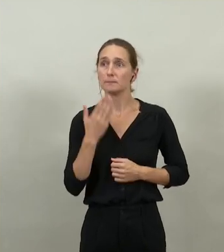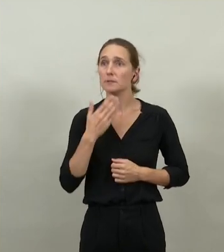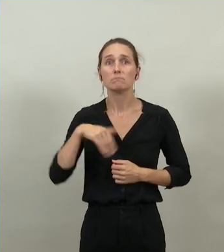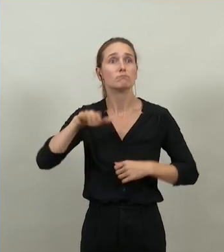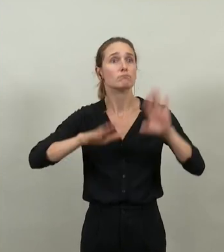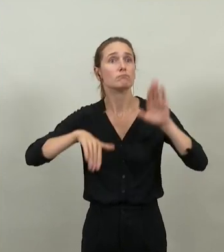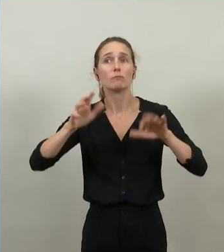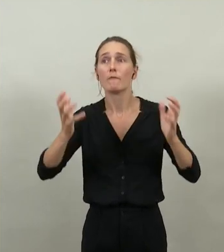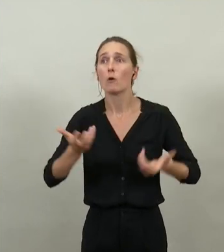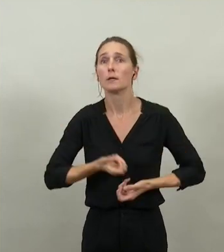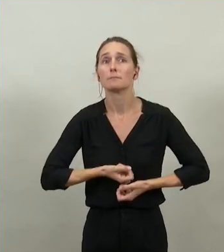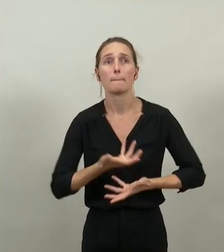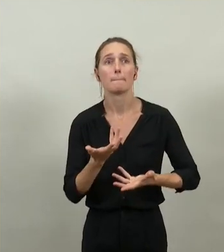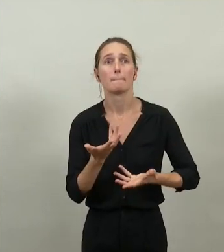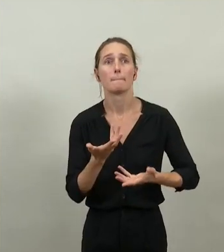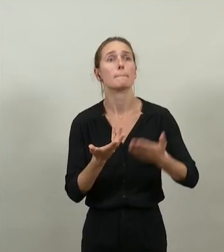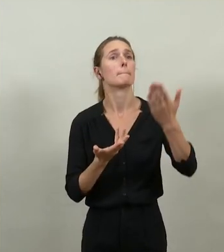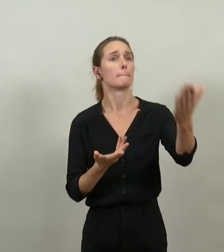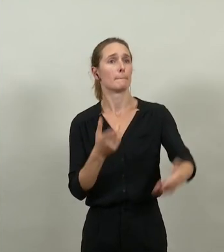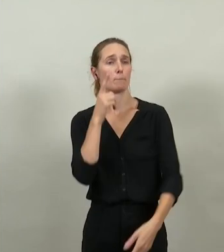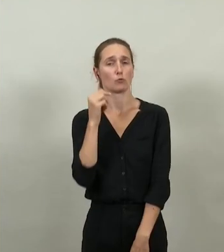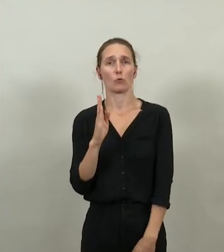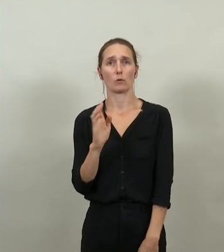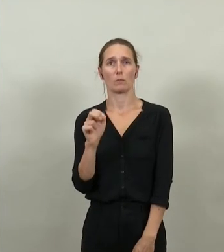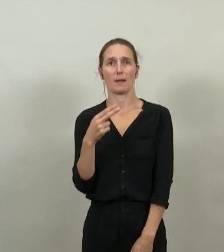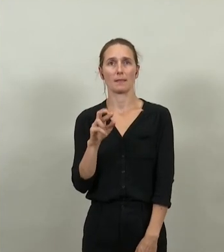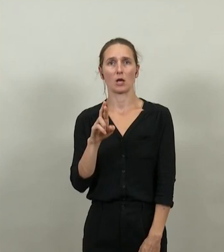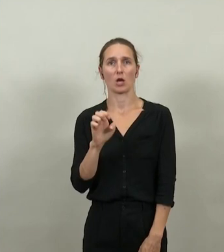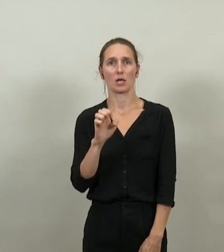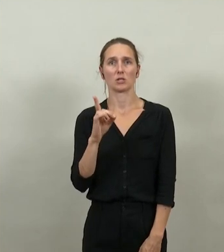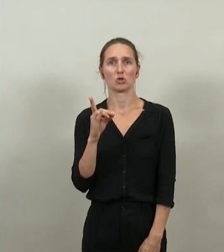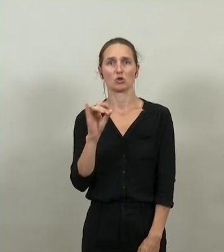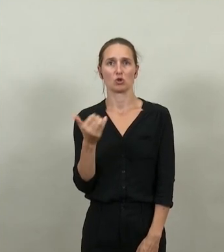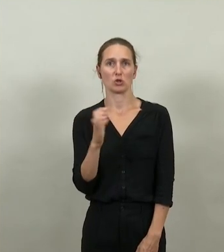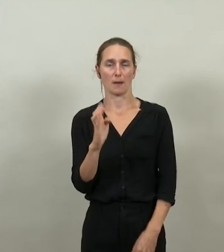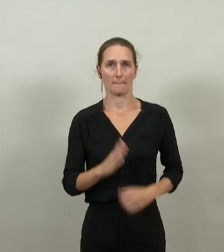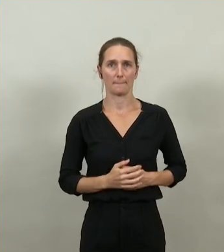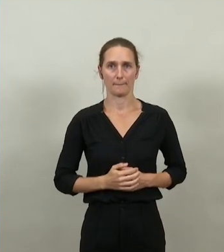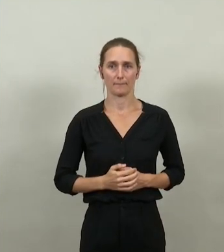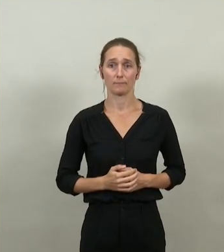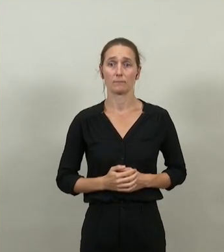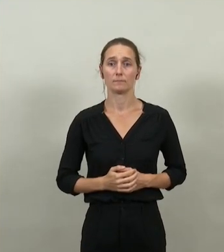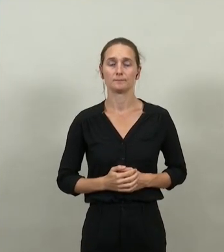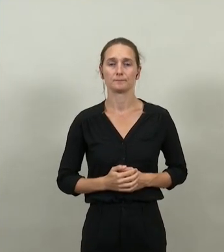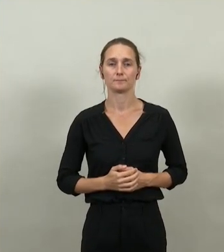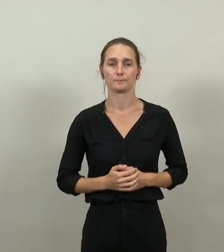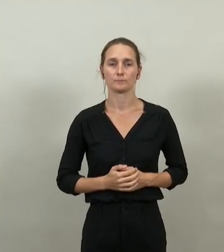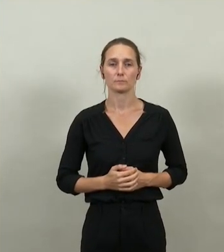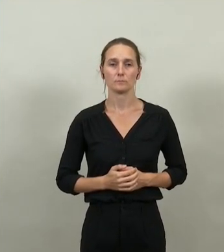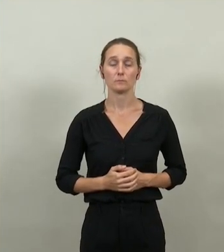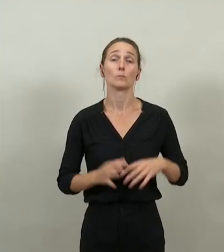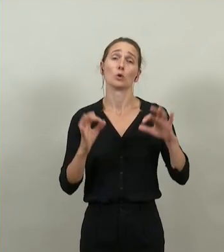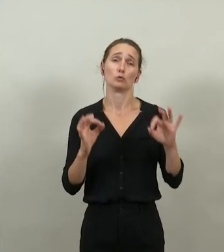parole euh monsieur Benre Jeb oui oui alors la question